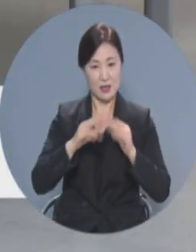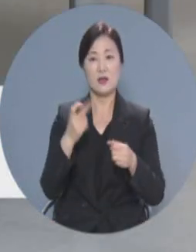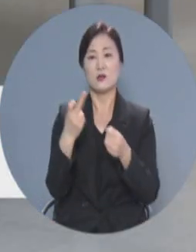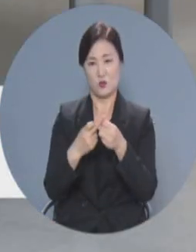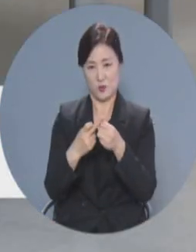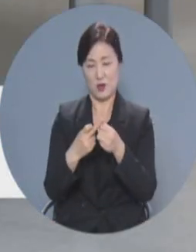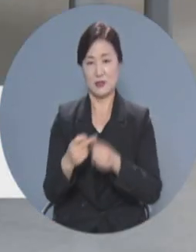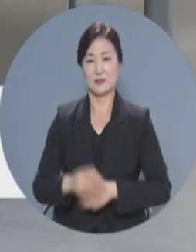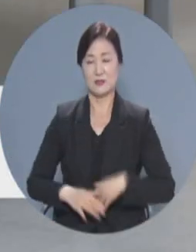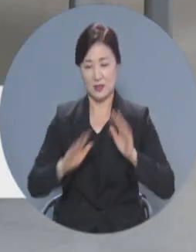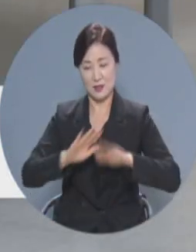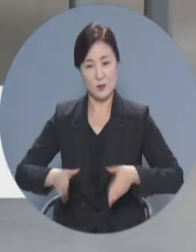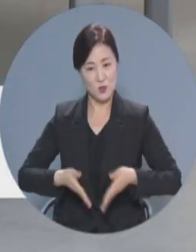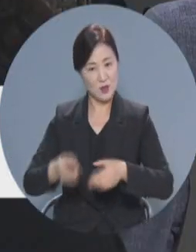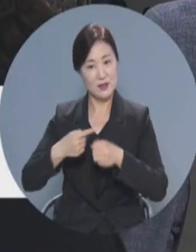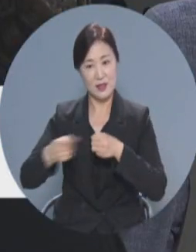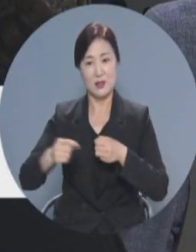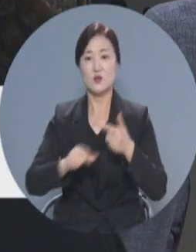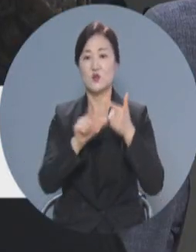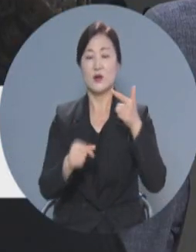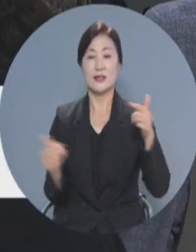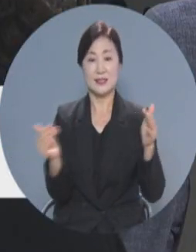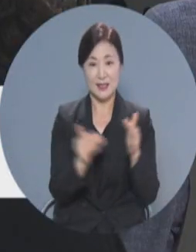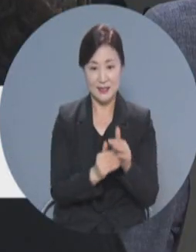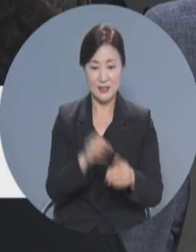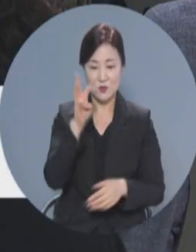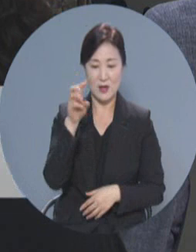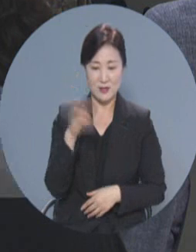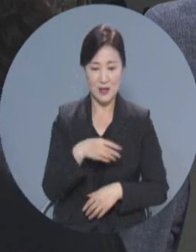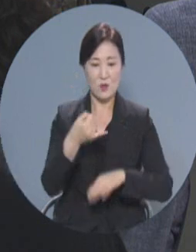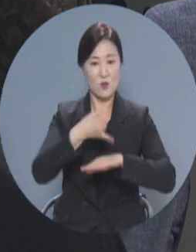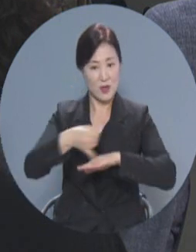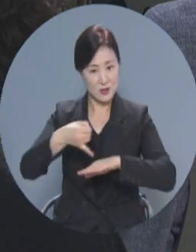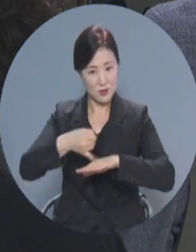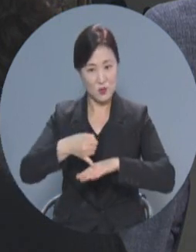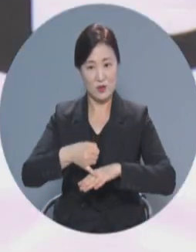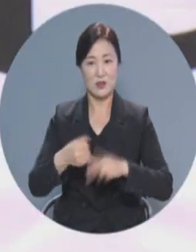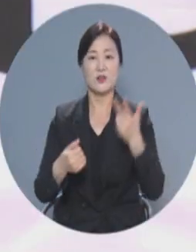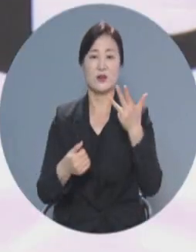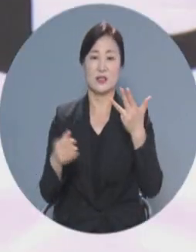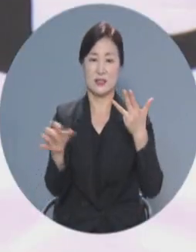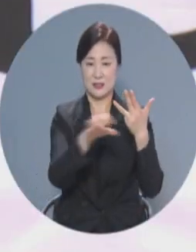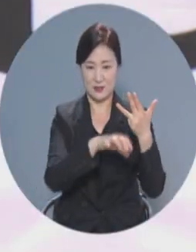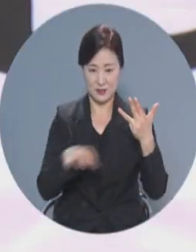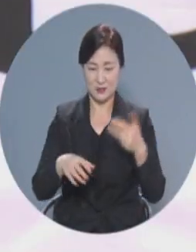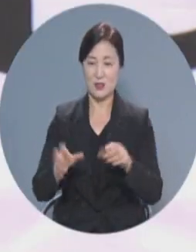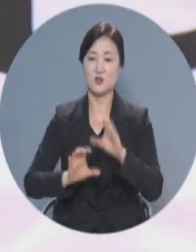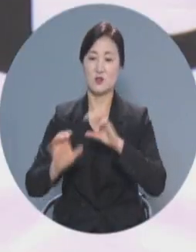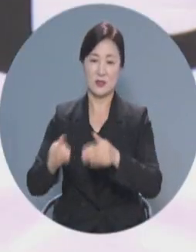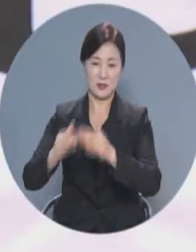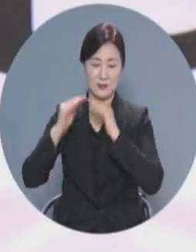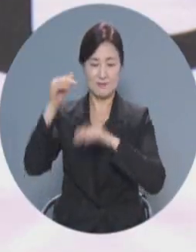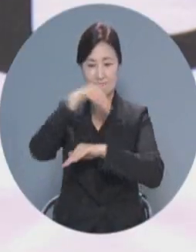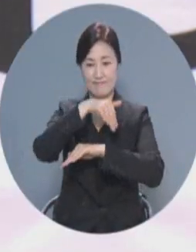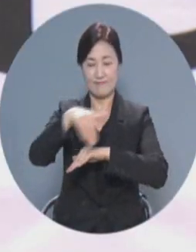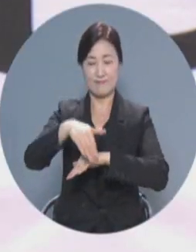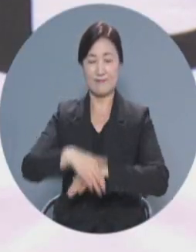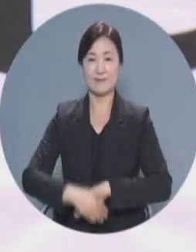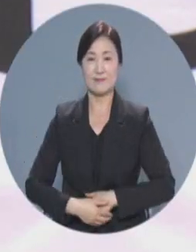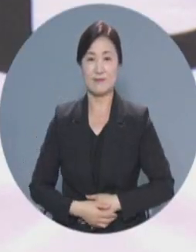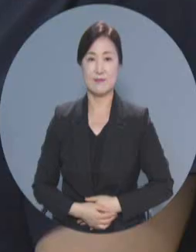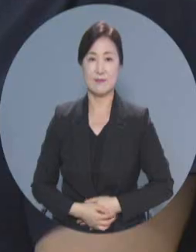12번째로 전라남도는 내년 상반기까지 광양과 완도 등 8개 시군에 센터를 추가 건립할